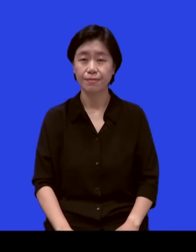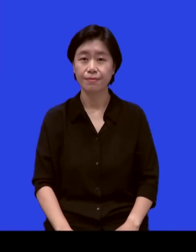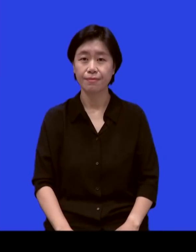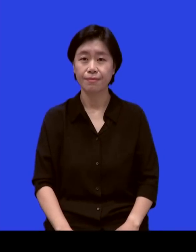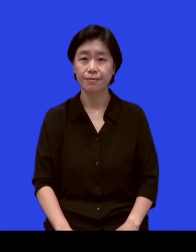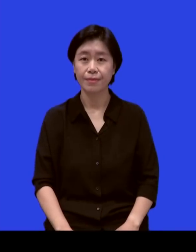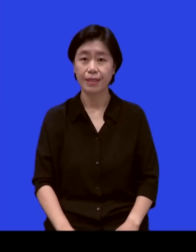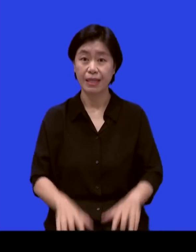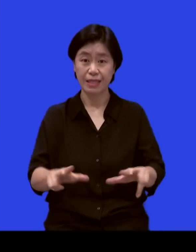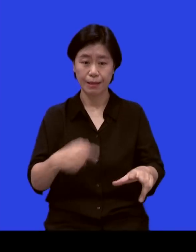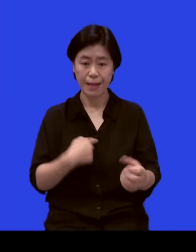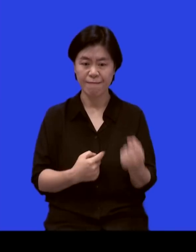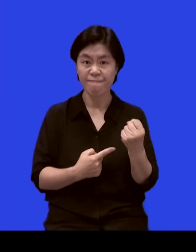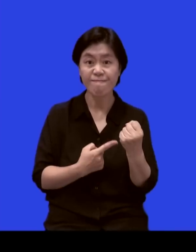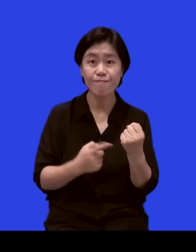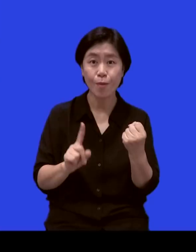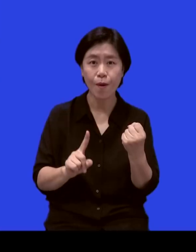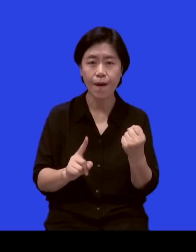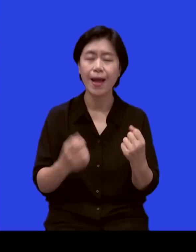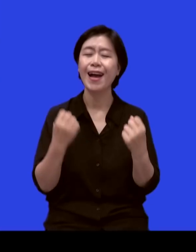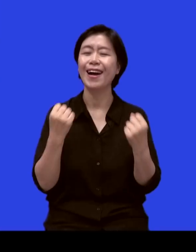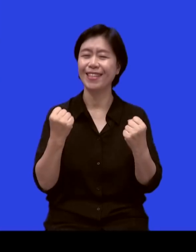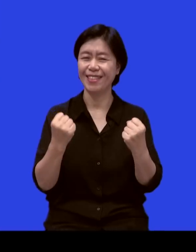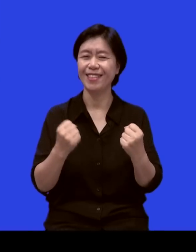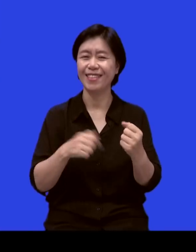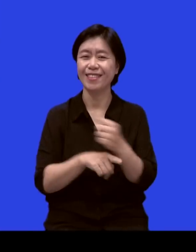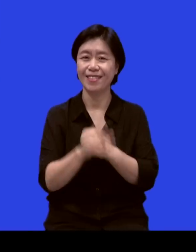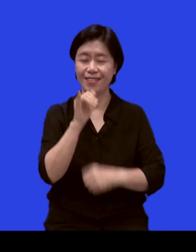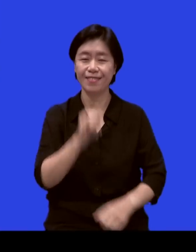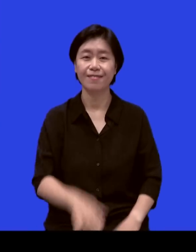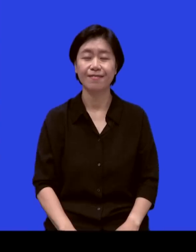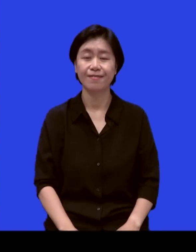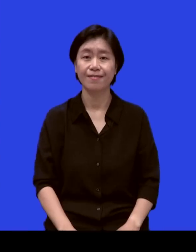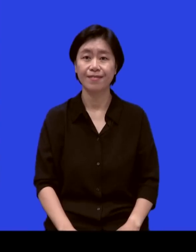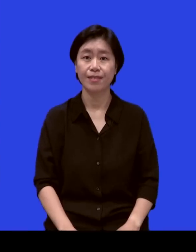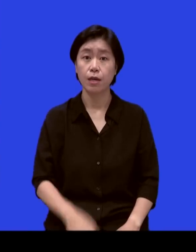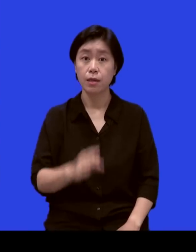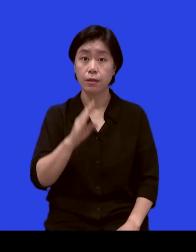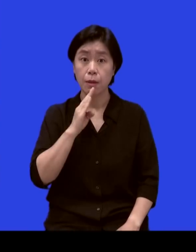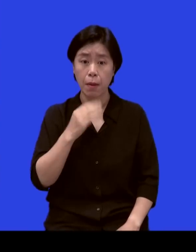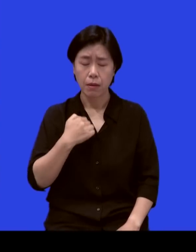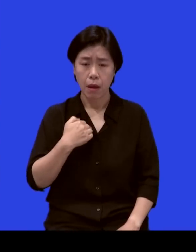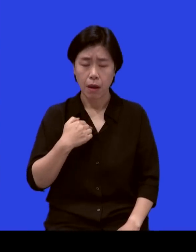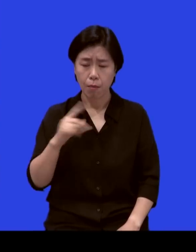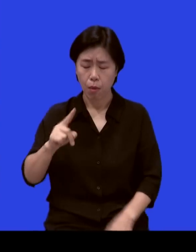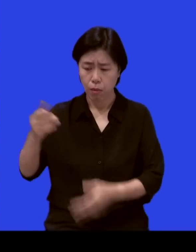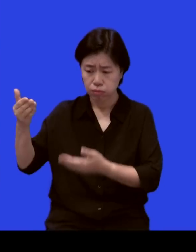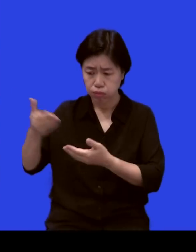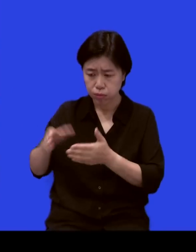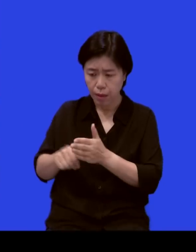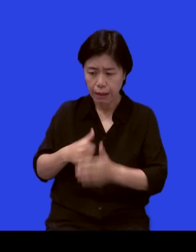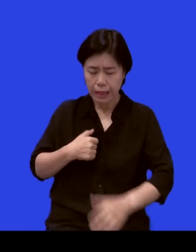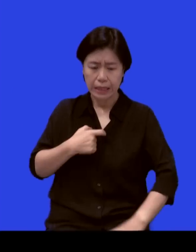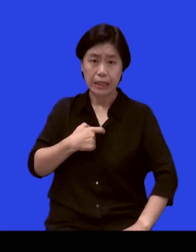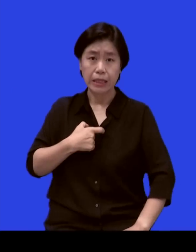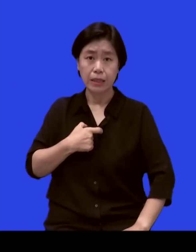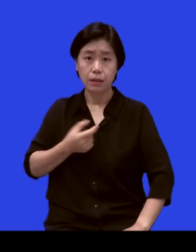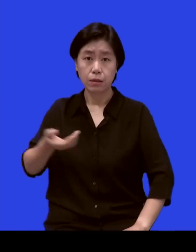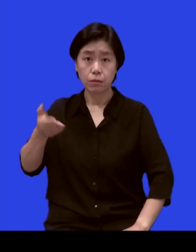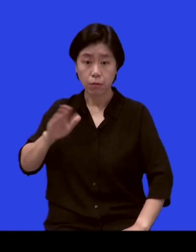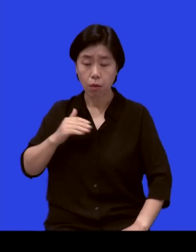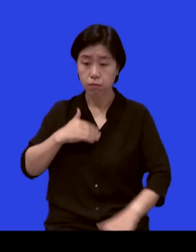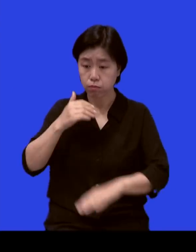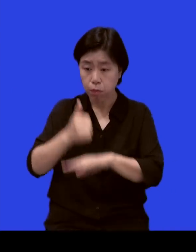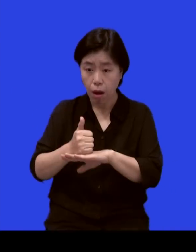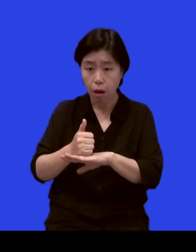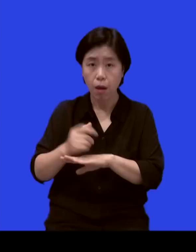대한 분노가 아니라 네네. 이제 마음을 모으기 위해서 너무 싫은데 제가 하고 있는 거예요. 예. 근데 왜